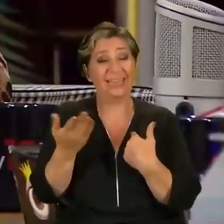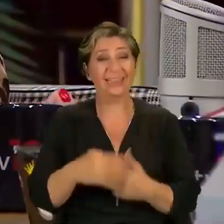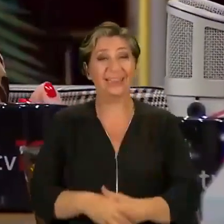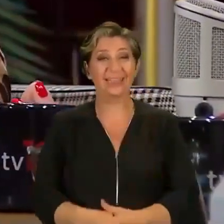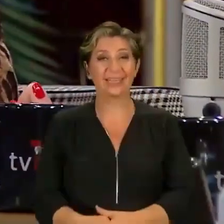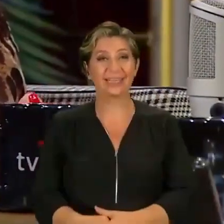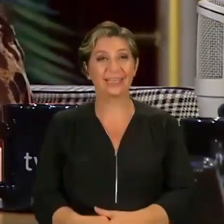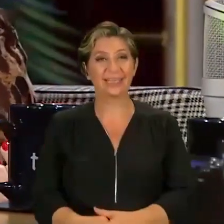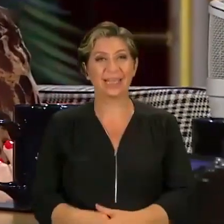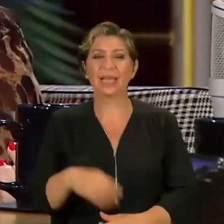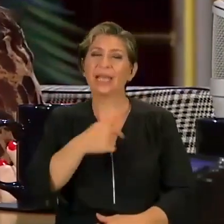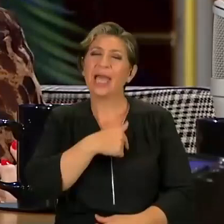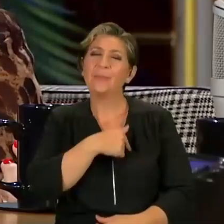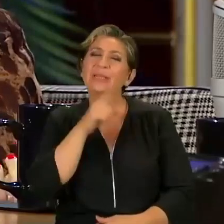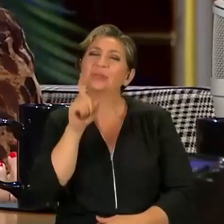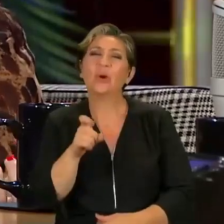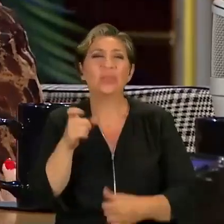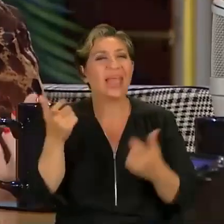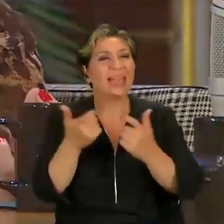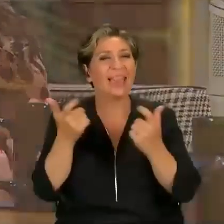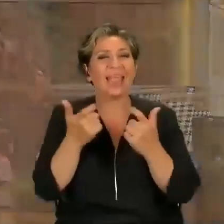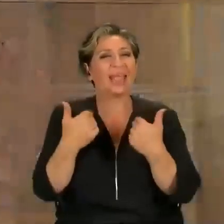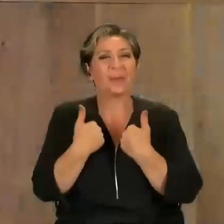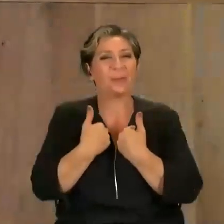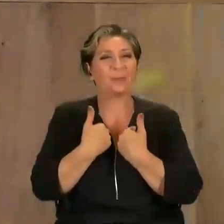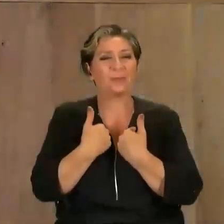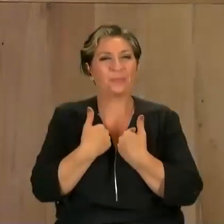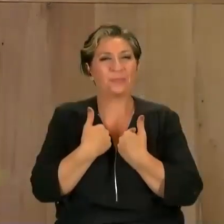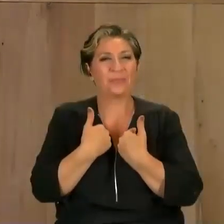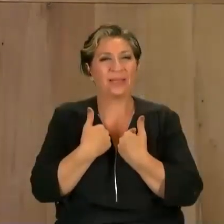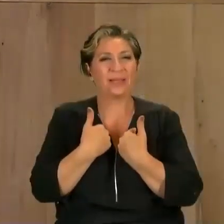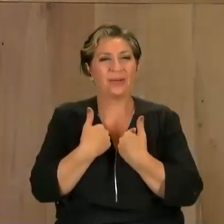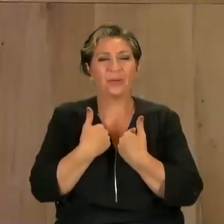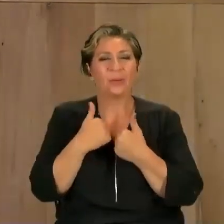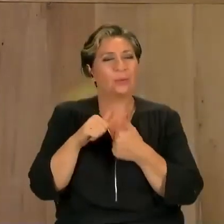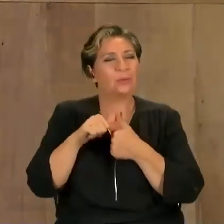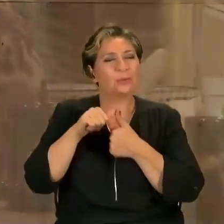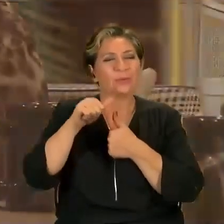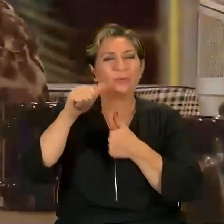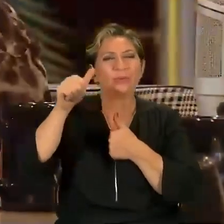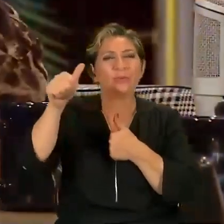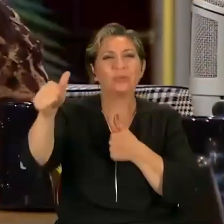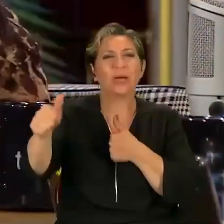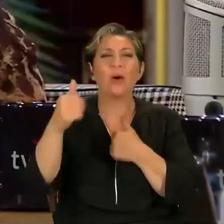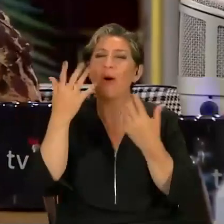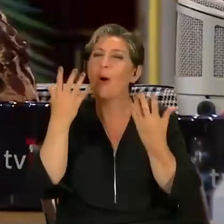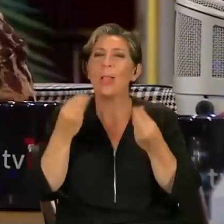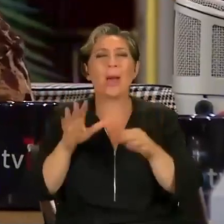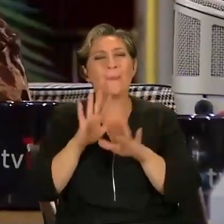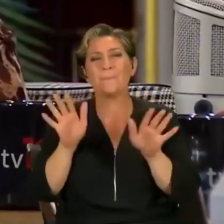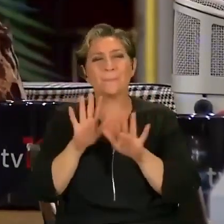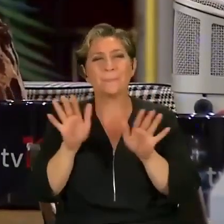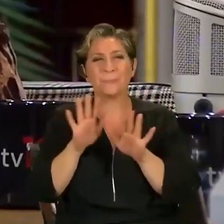özlersen, kalbine sor neredeyim. uzaklarda